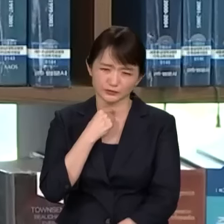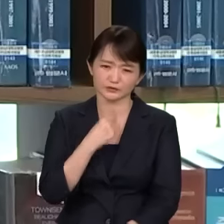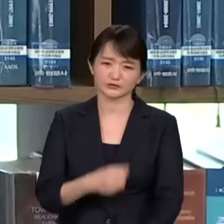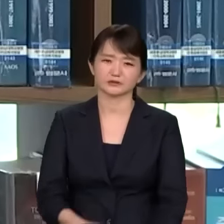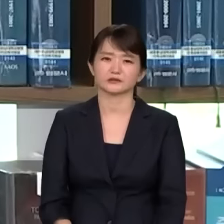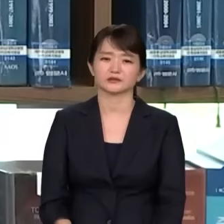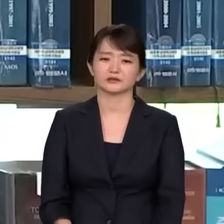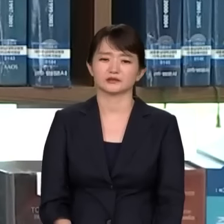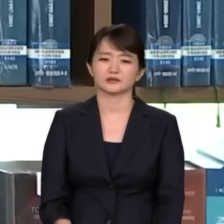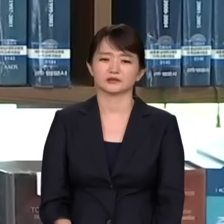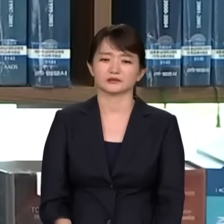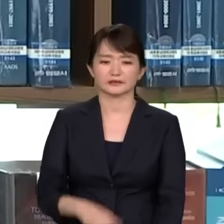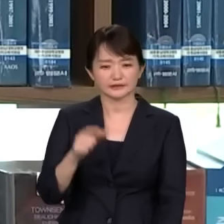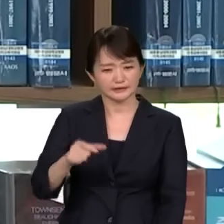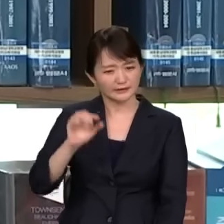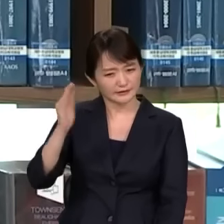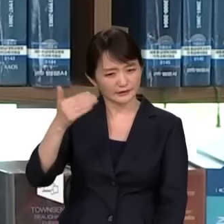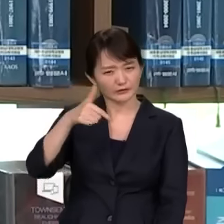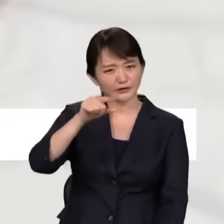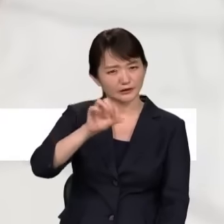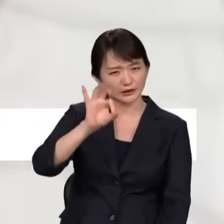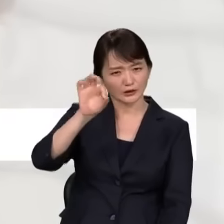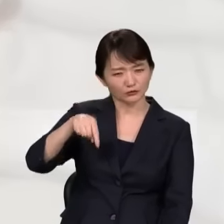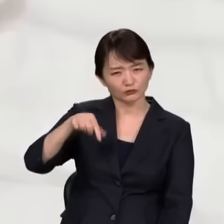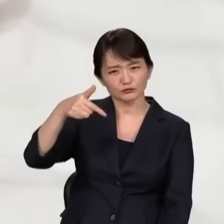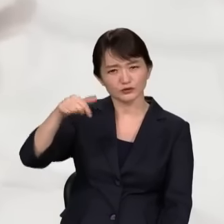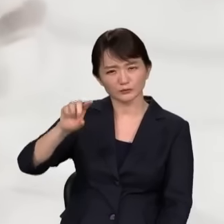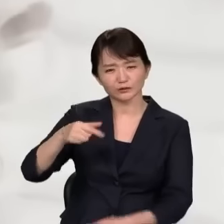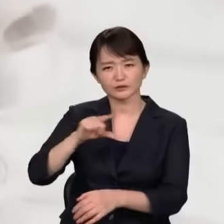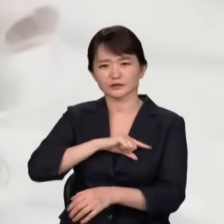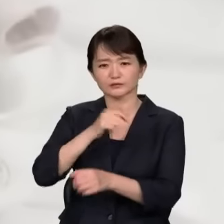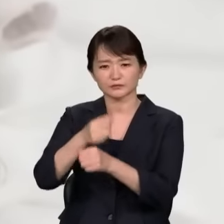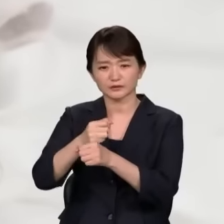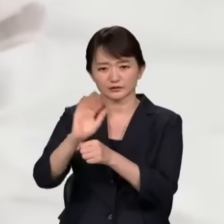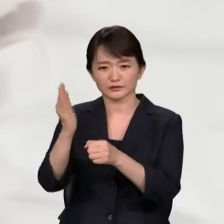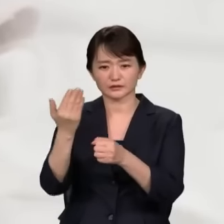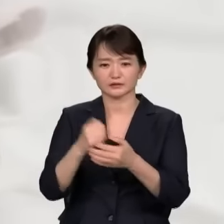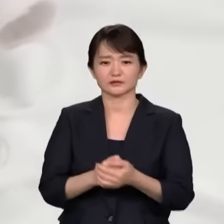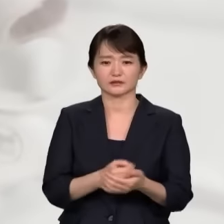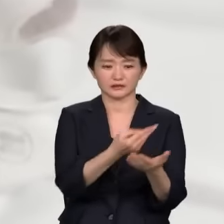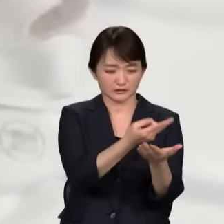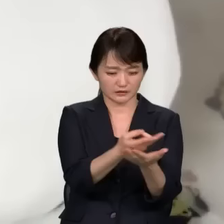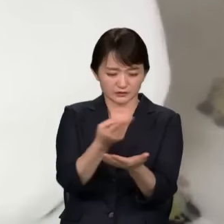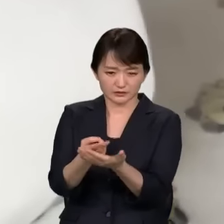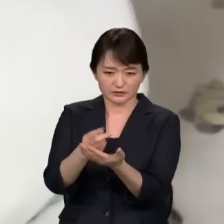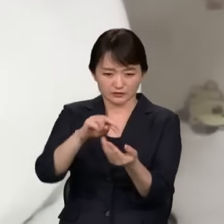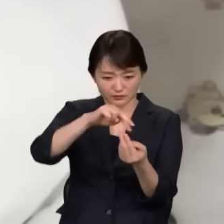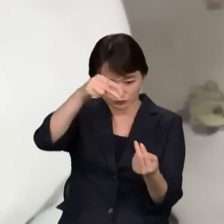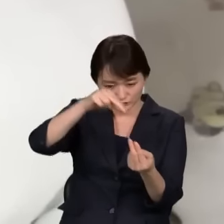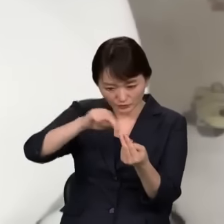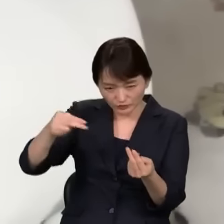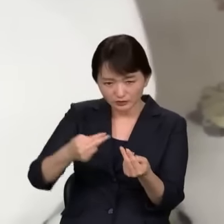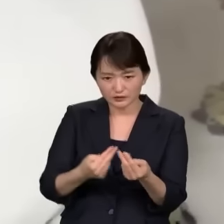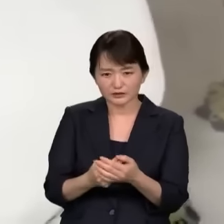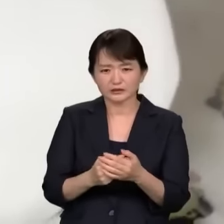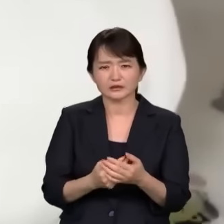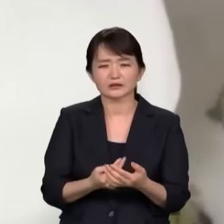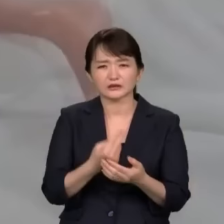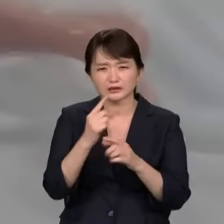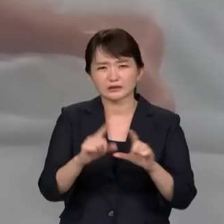좀 강해된다 싶어서 그냥 강우 강민을 줬습니다. 온몸에 줄을 단 강우와 강민이 매일 생과 살을